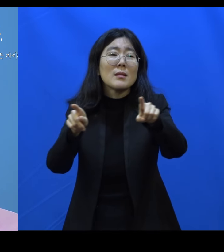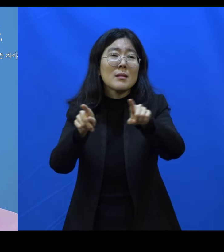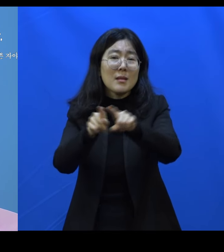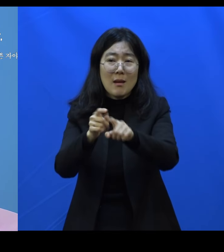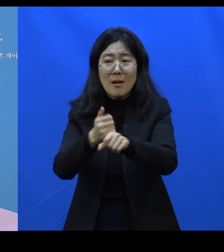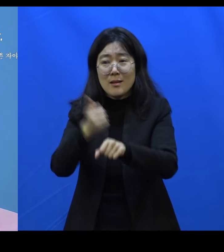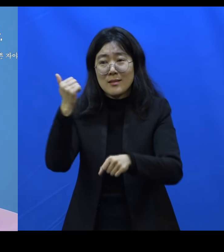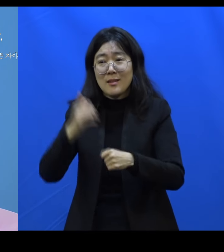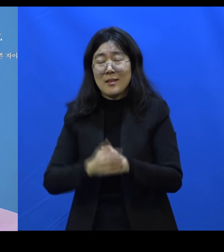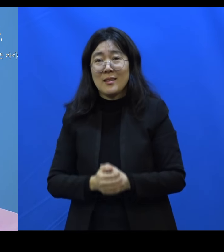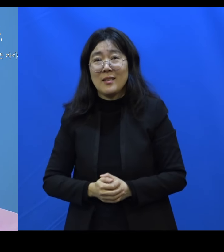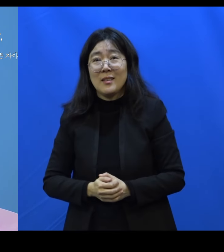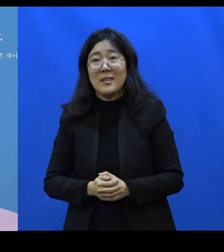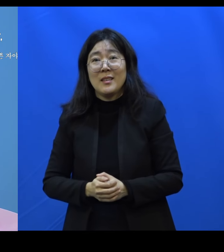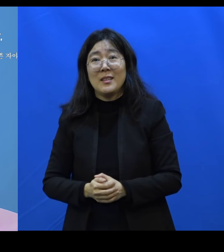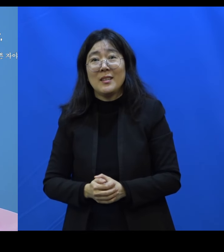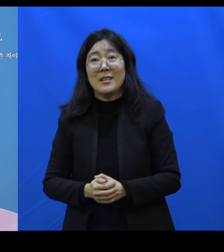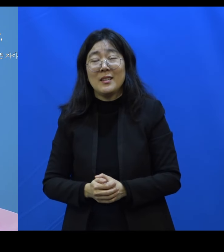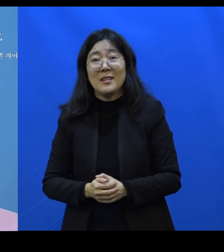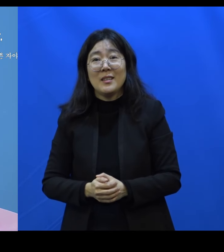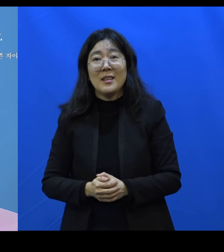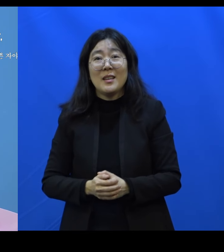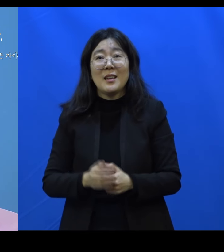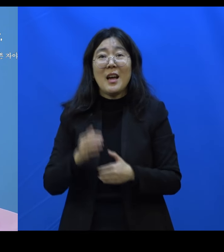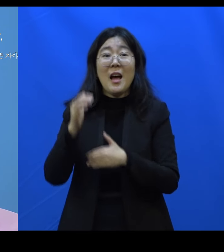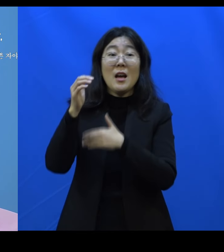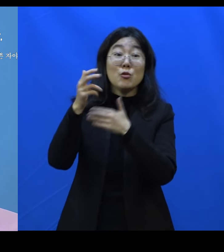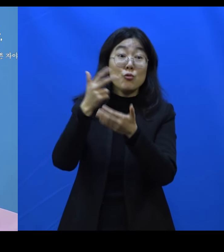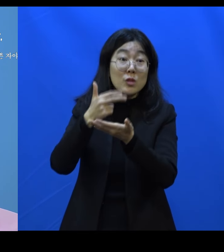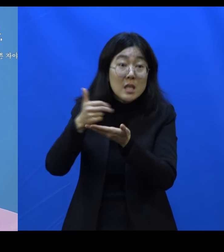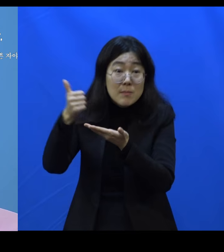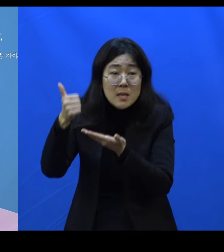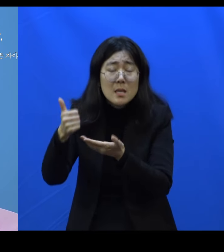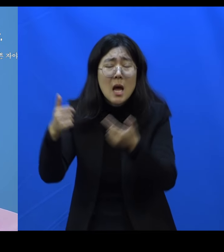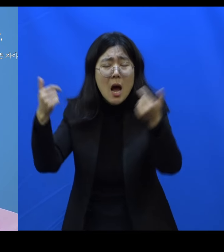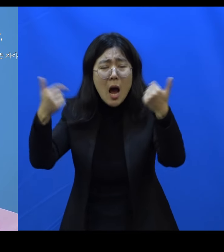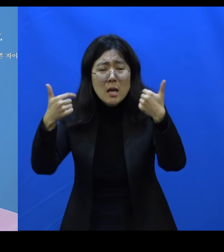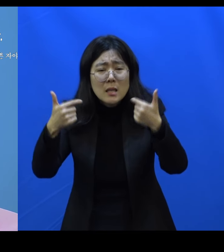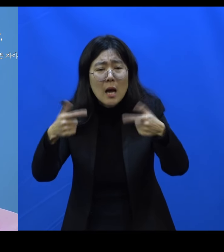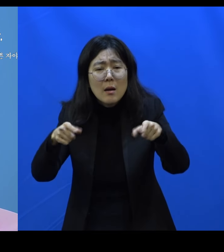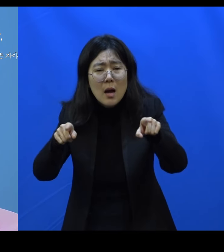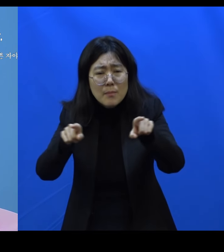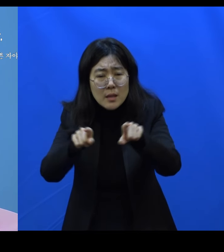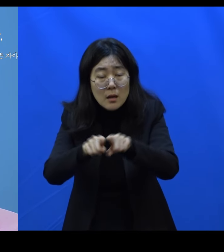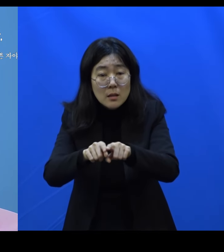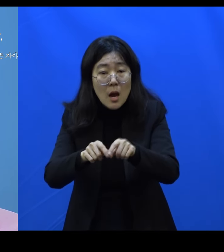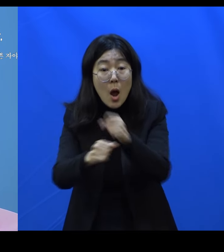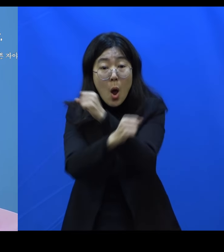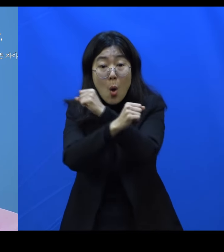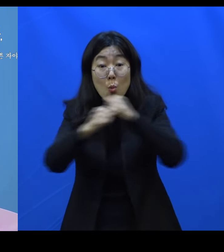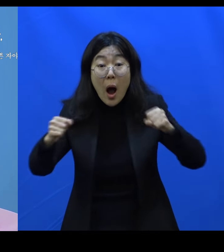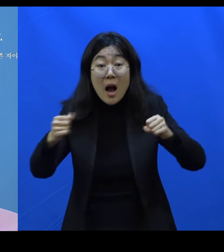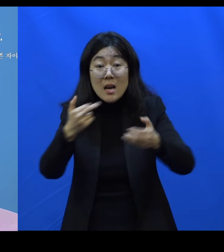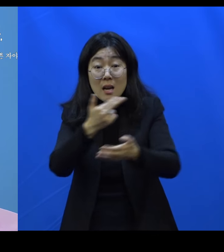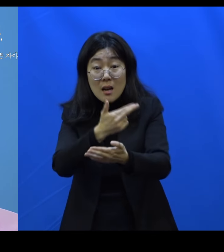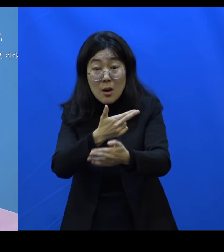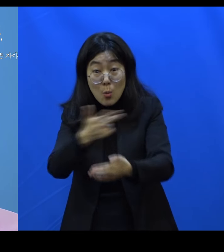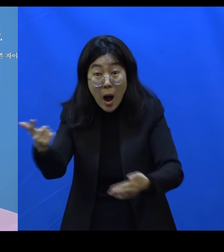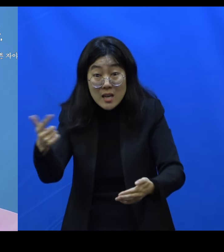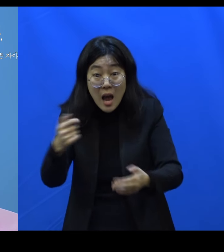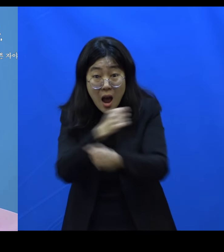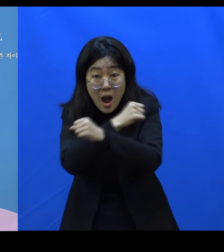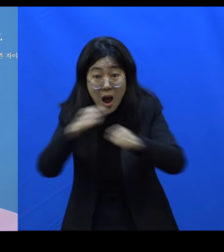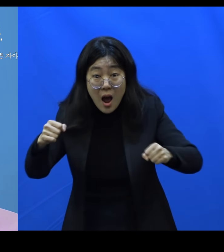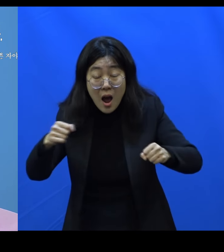희미한 지도 하나 던져놓고 너희들 찾아봐라 이러지 않으셨어요. 주님이 함께 가시고 불기둥이 되시고 구름 기둥이 되시고 그